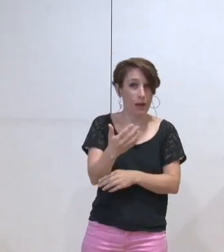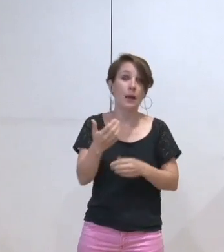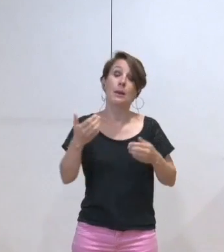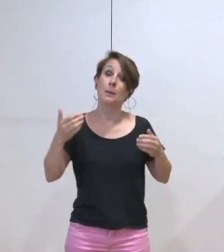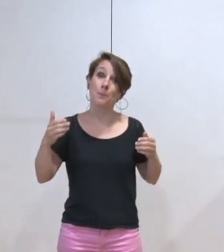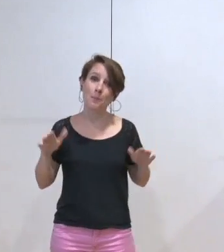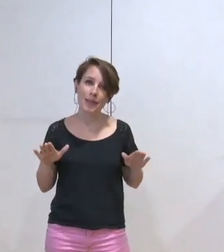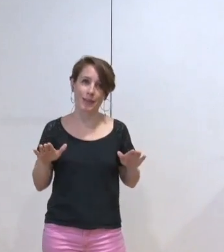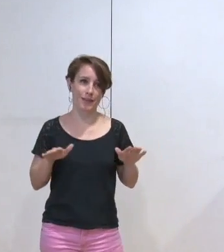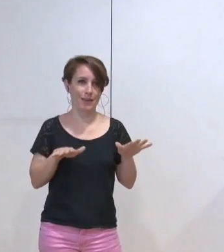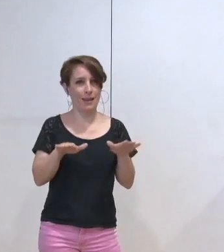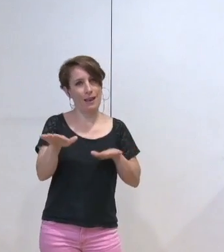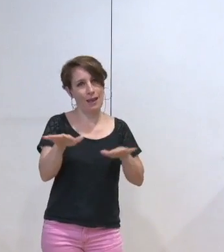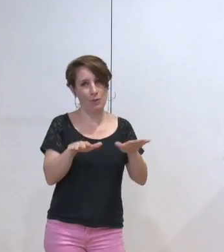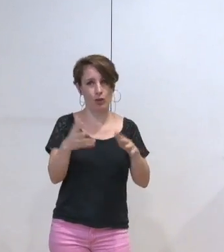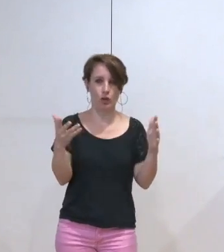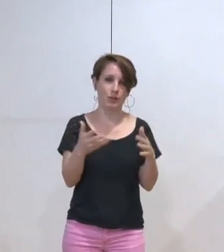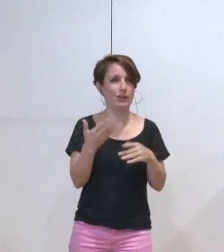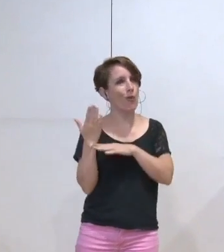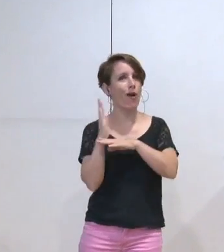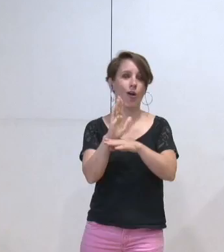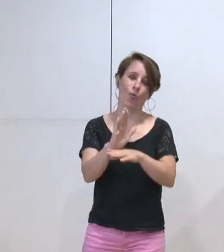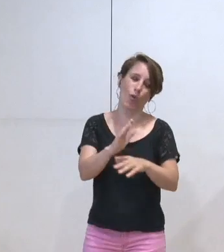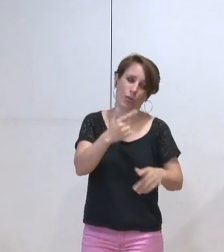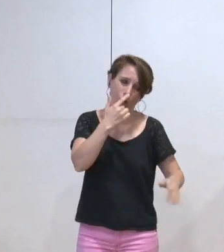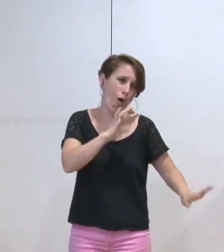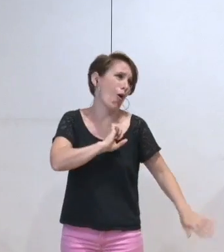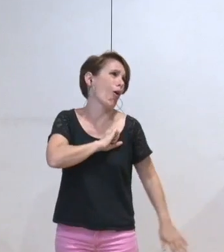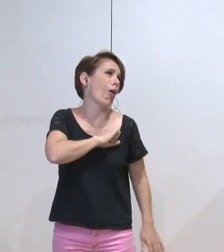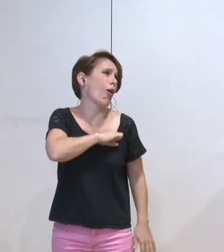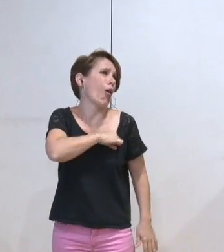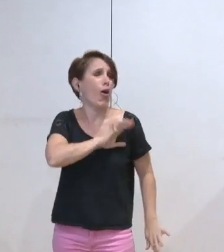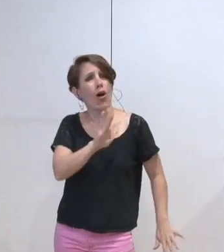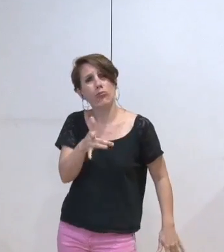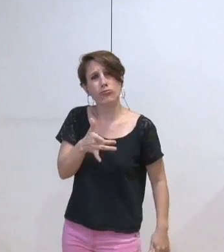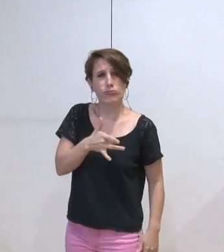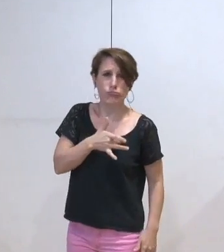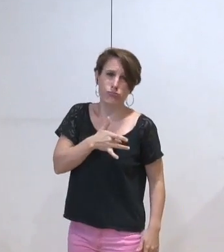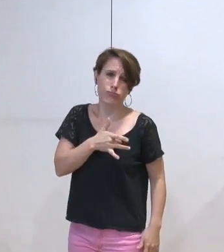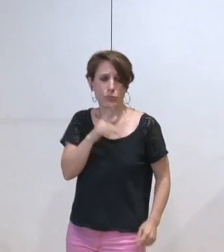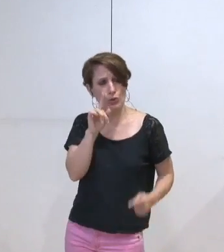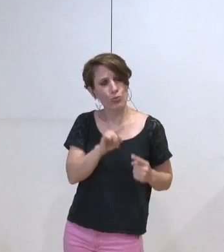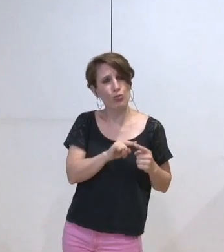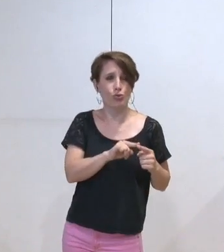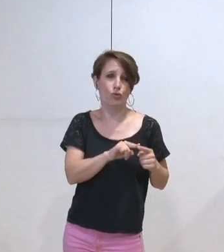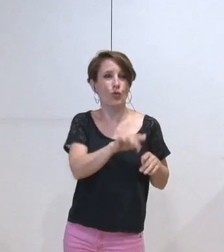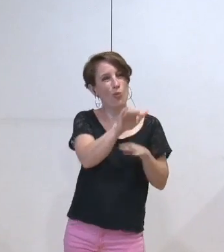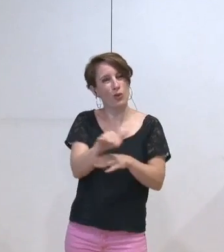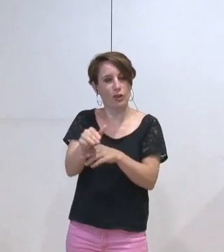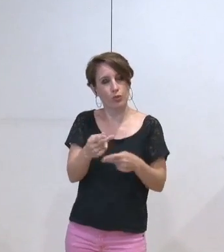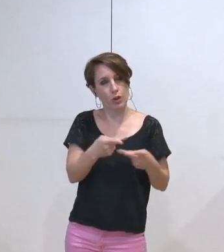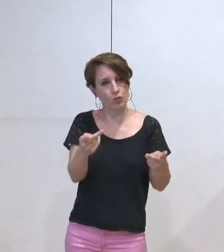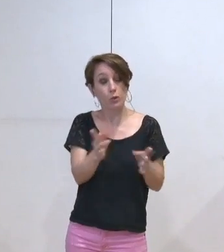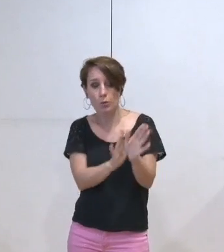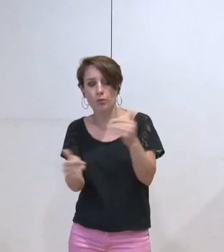revêtir la te de la compassion pour générer l'adhésion du public à des orientations principalement politiqu m'oblige à